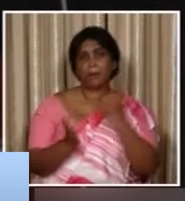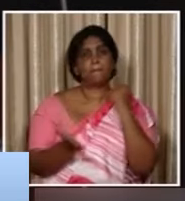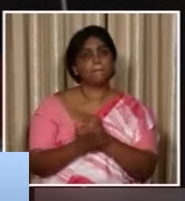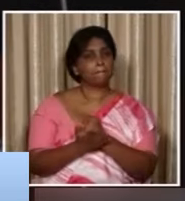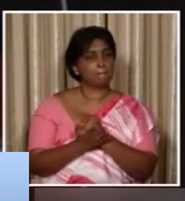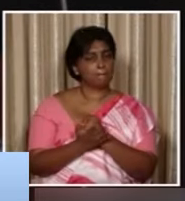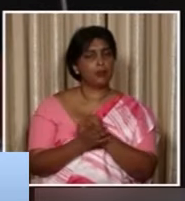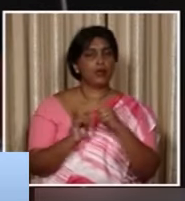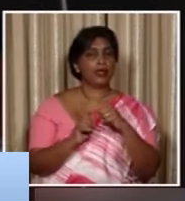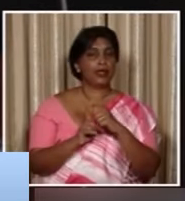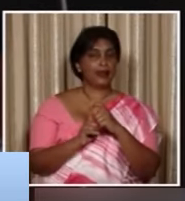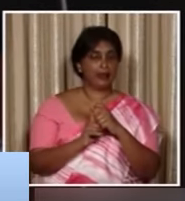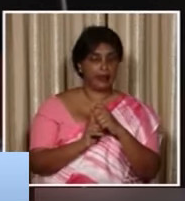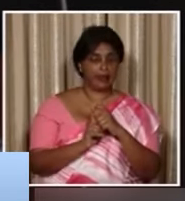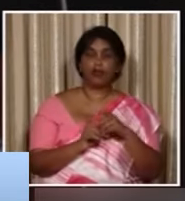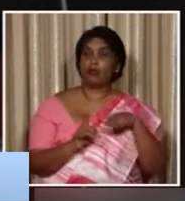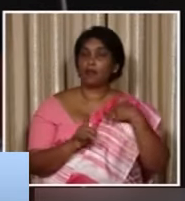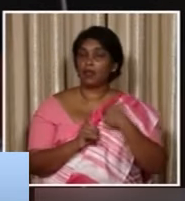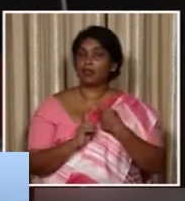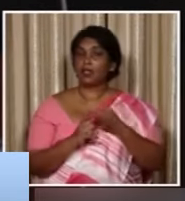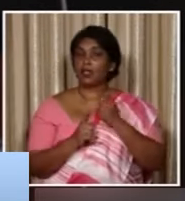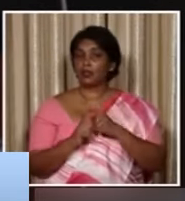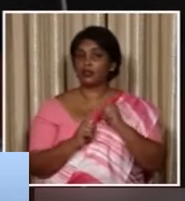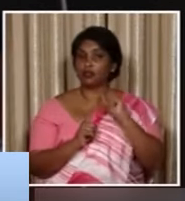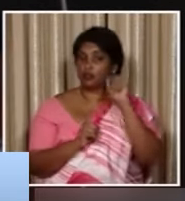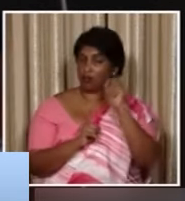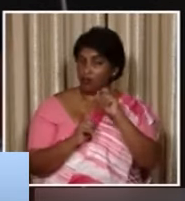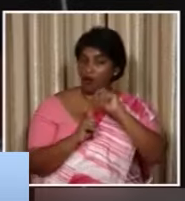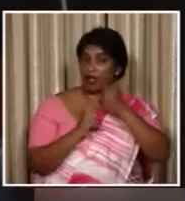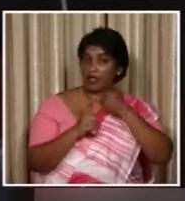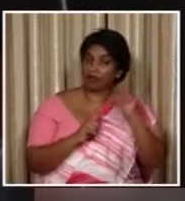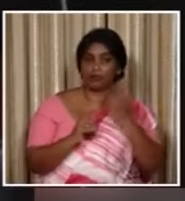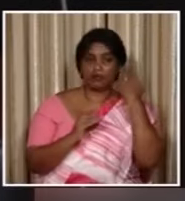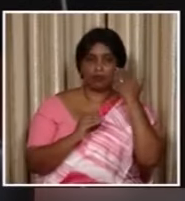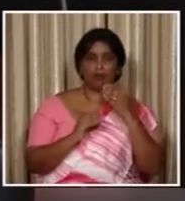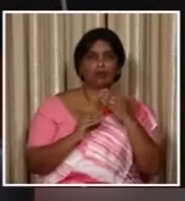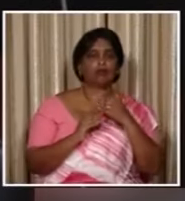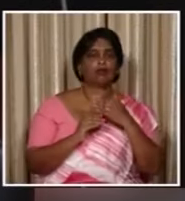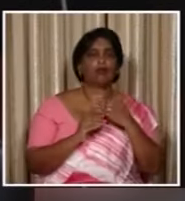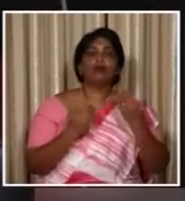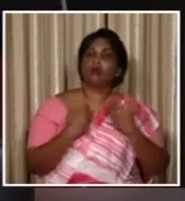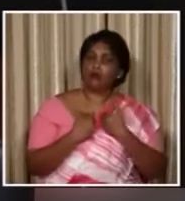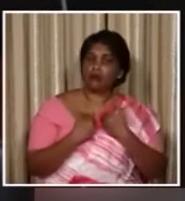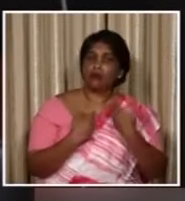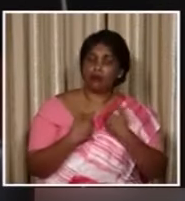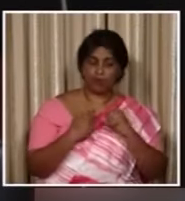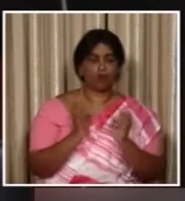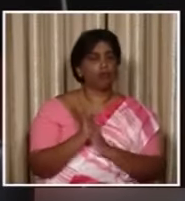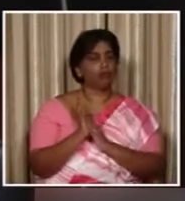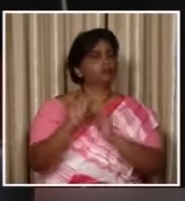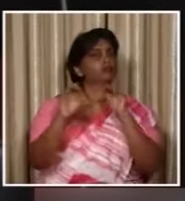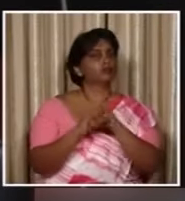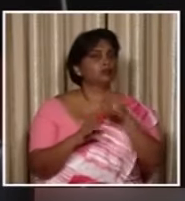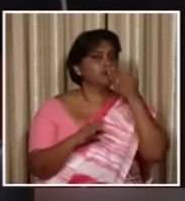බැංකියක අධ්‍යක්ෂකෙක් වෙන්න ප්‍රධාන විධායකවරයෙක් වෙන්න මේ සුදුසුකම් තියෙන්න ඕනේ කියලා. ඊට පස්සේ අපි අපේ කොමිටු වල පත්